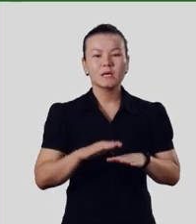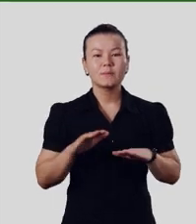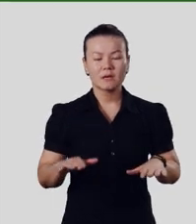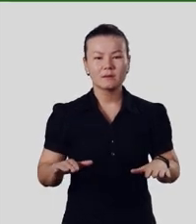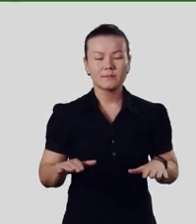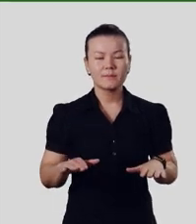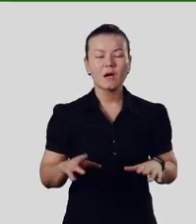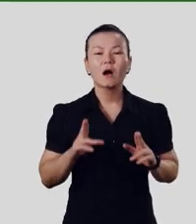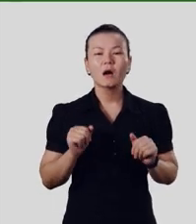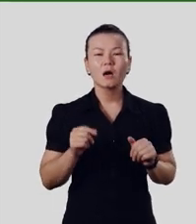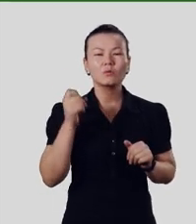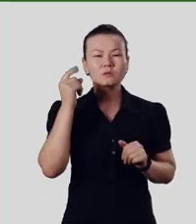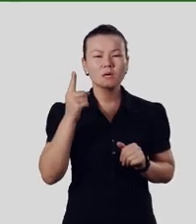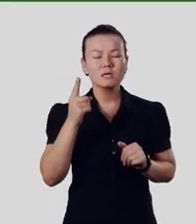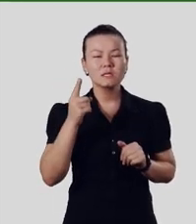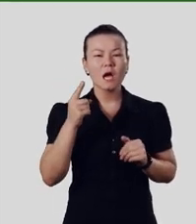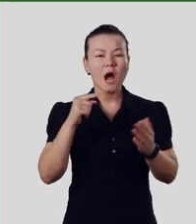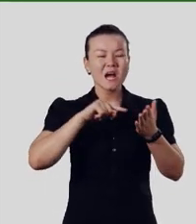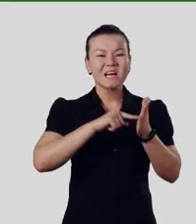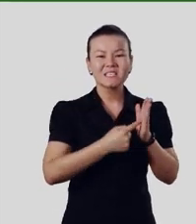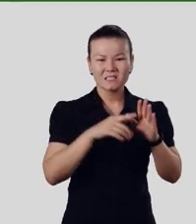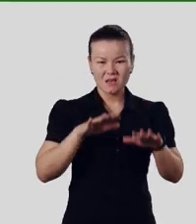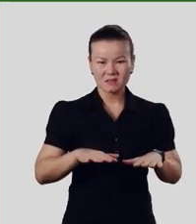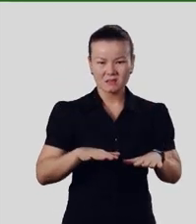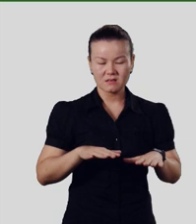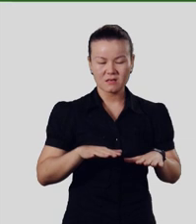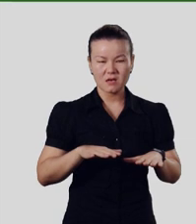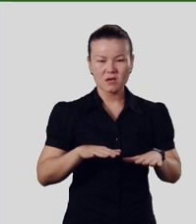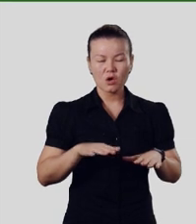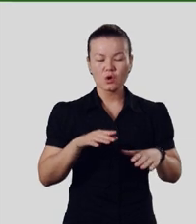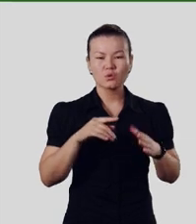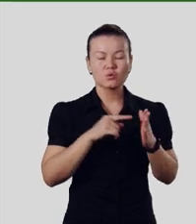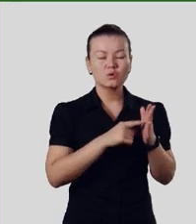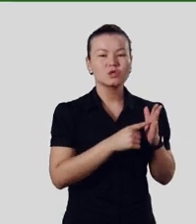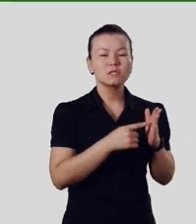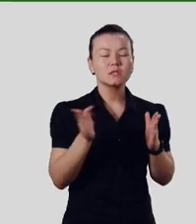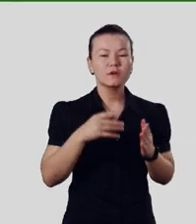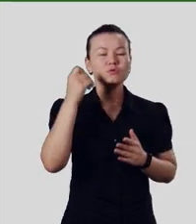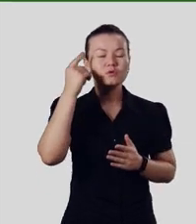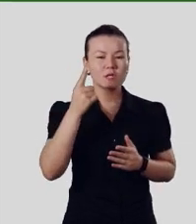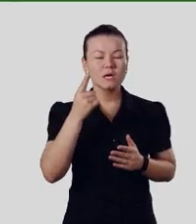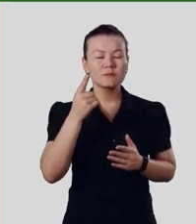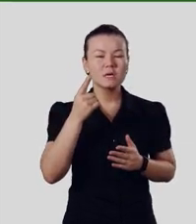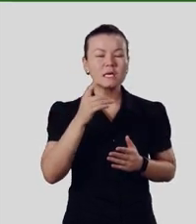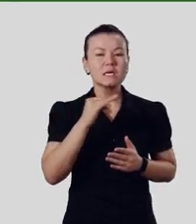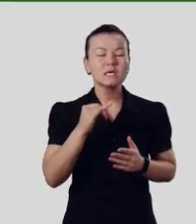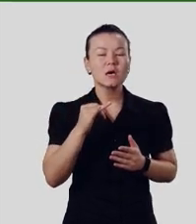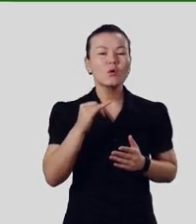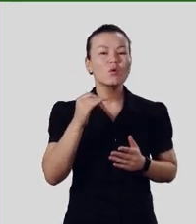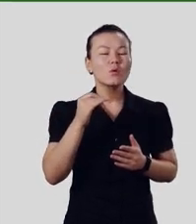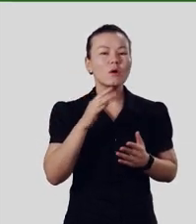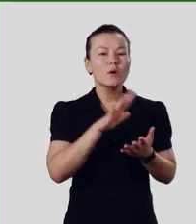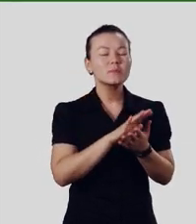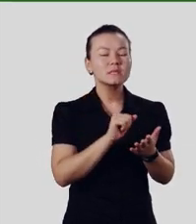Ребята, а как определяют координаты крайних точек? Давайте вспомним и определим координаты